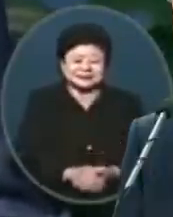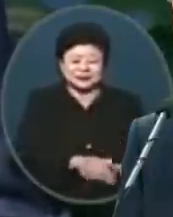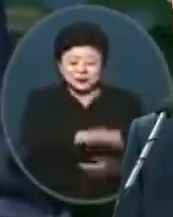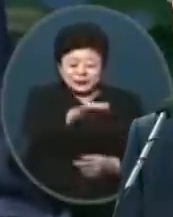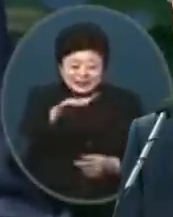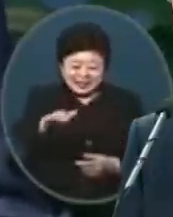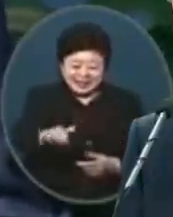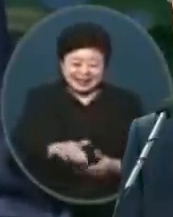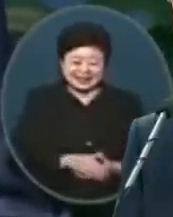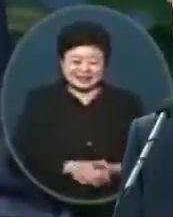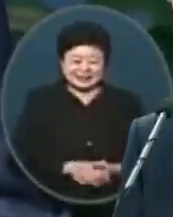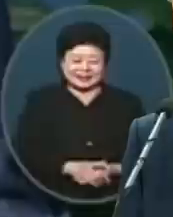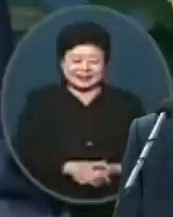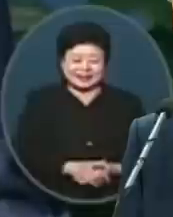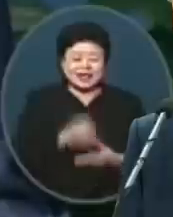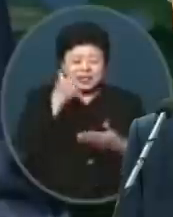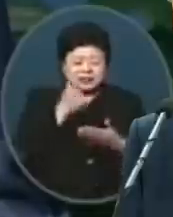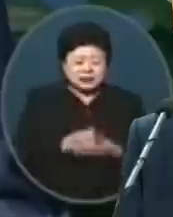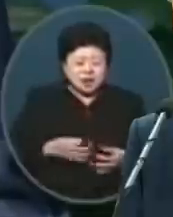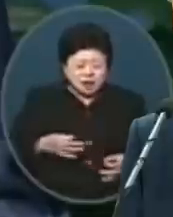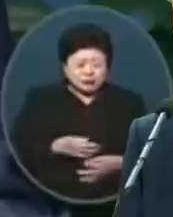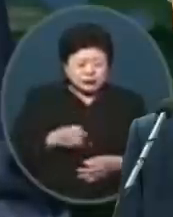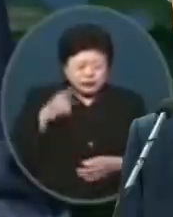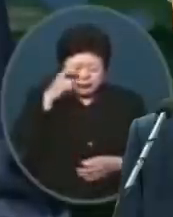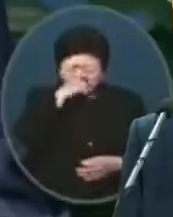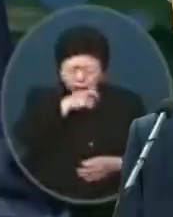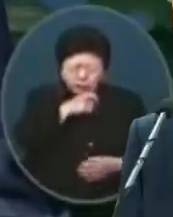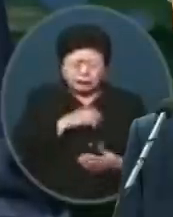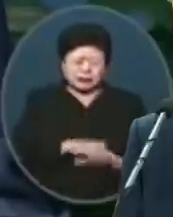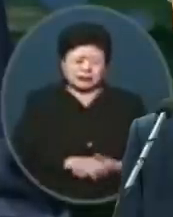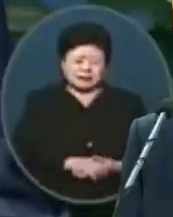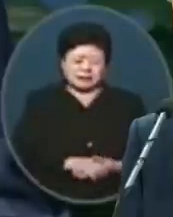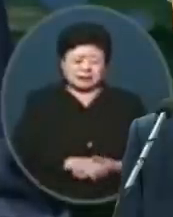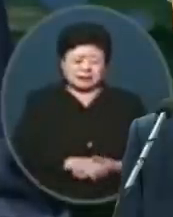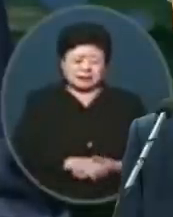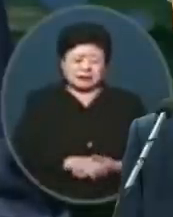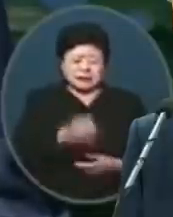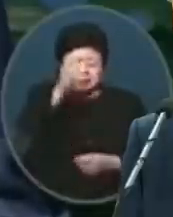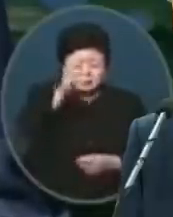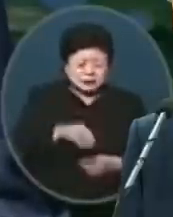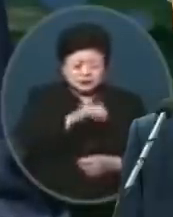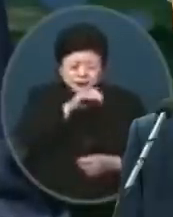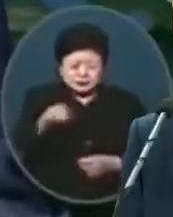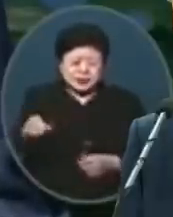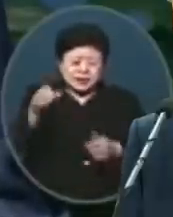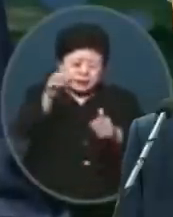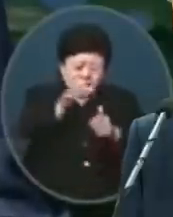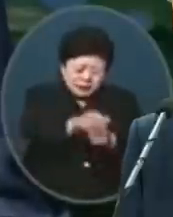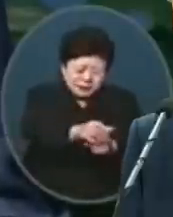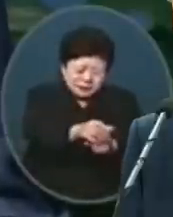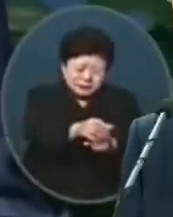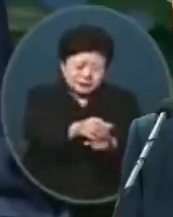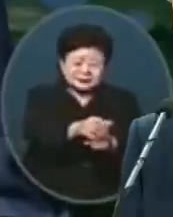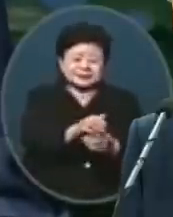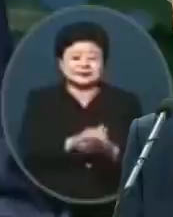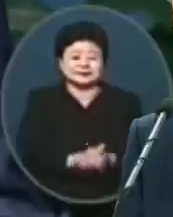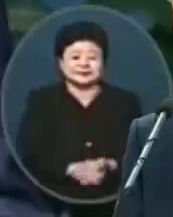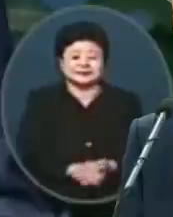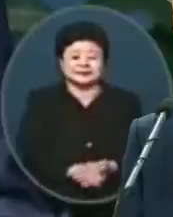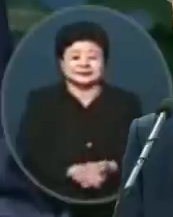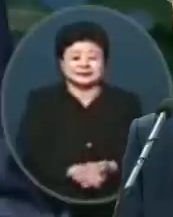우리의 죄와 불의와 추악을 십자가에 담당하신 예수님은